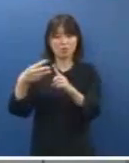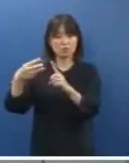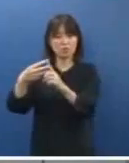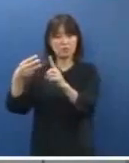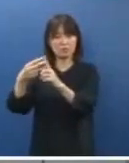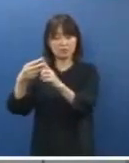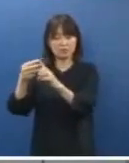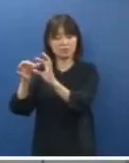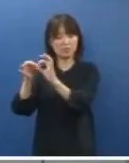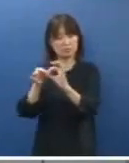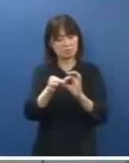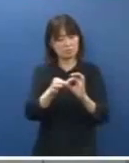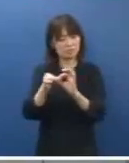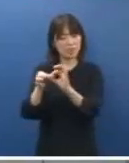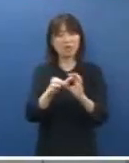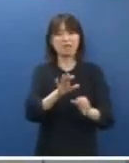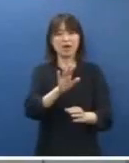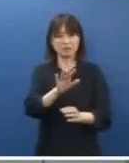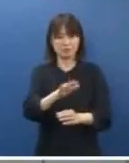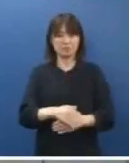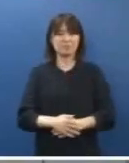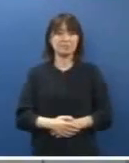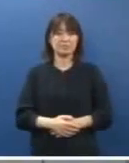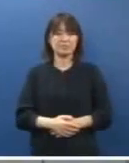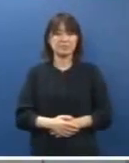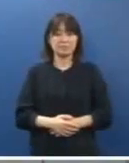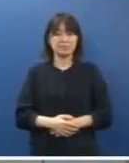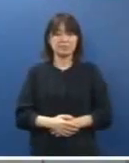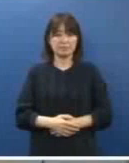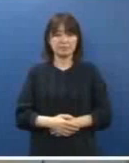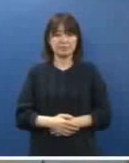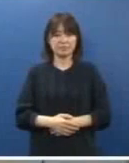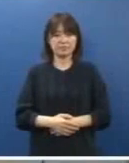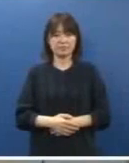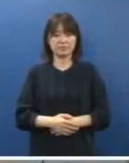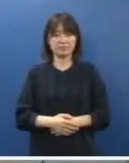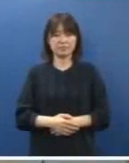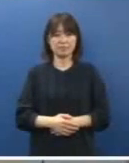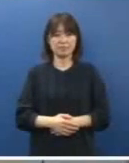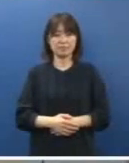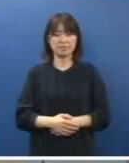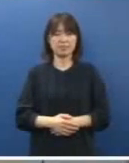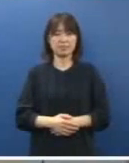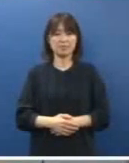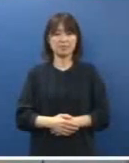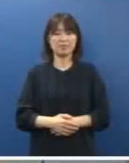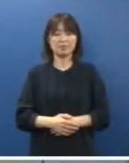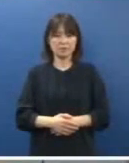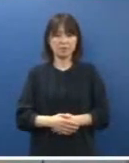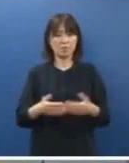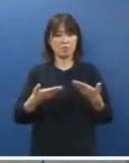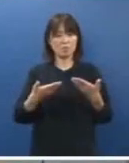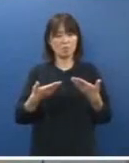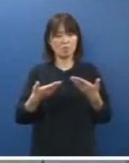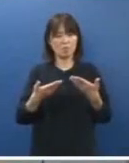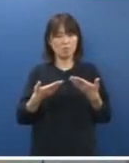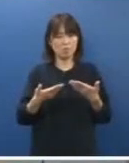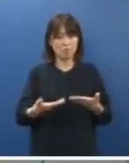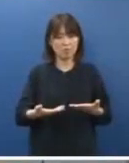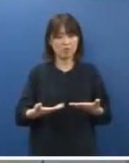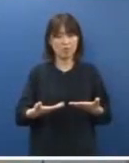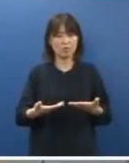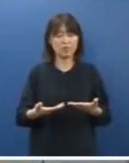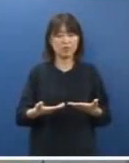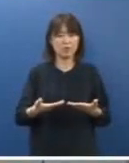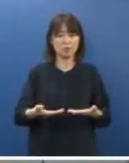全体的にそういうことに考えていただければいいと思います。そういう意味で少なくとも重症化を避